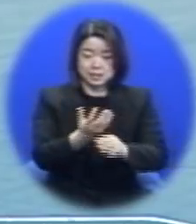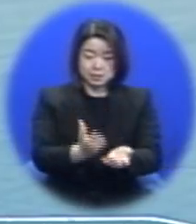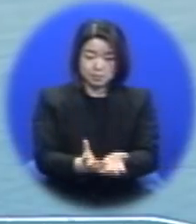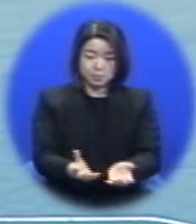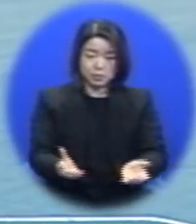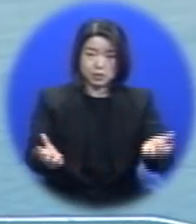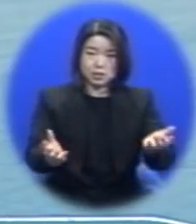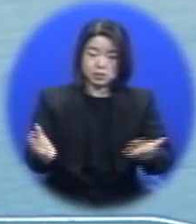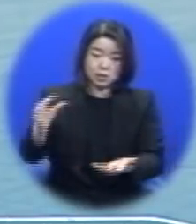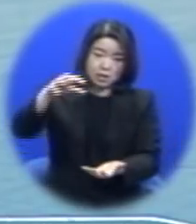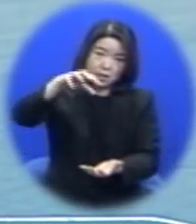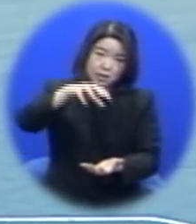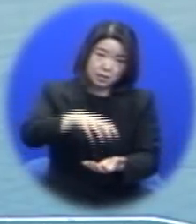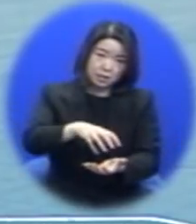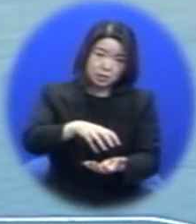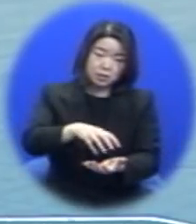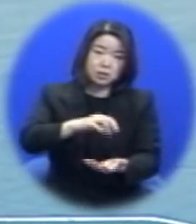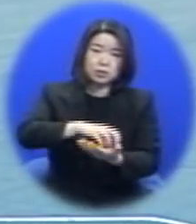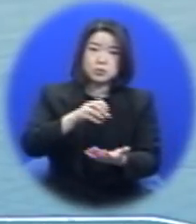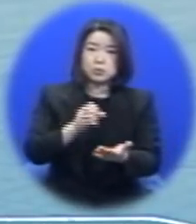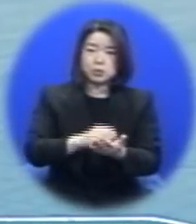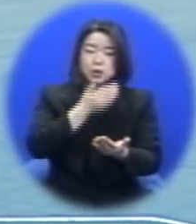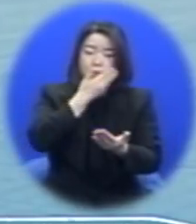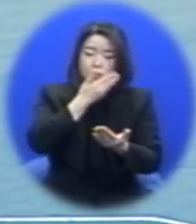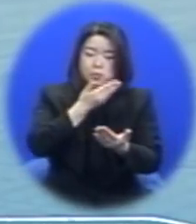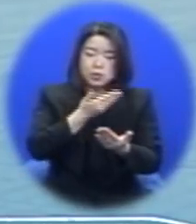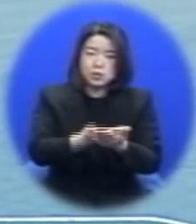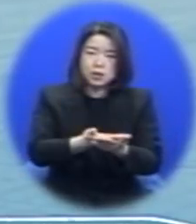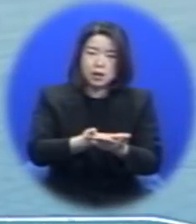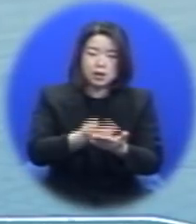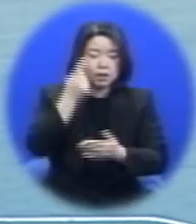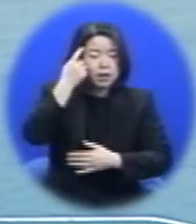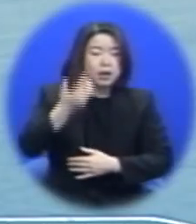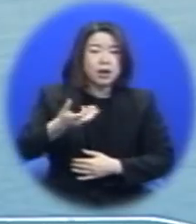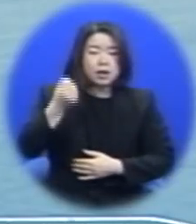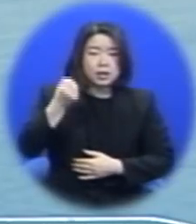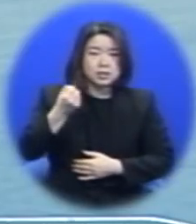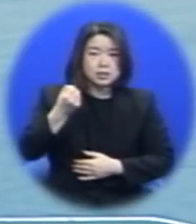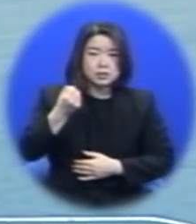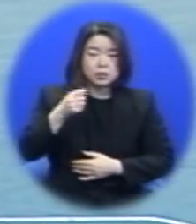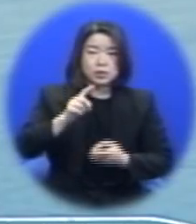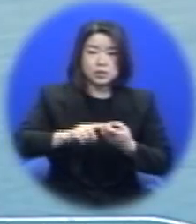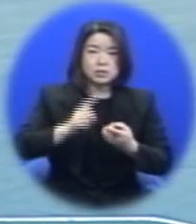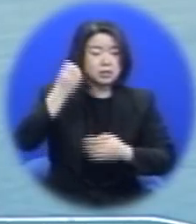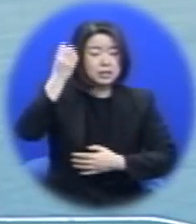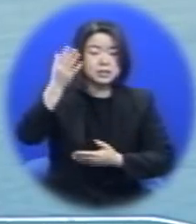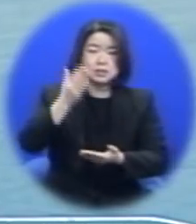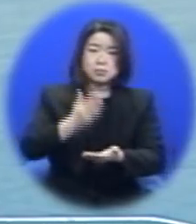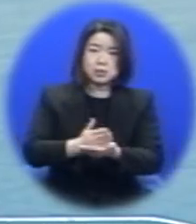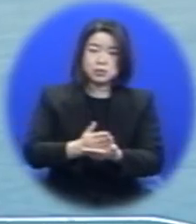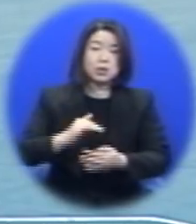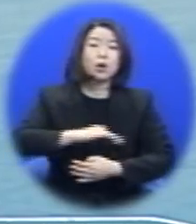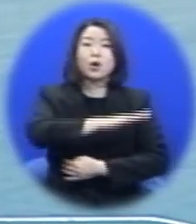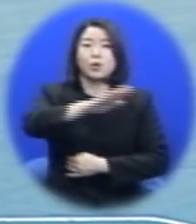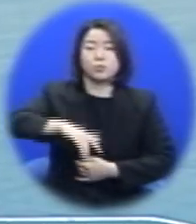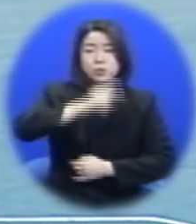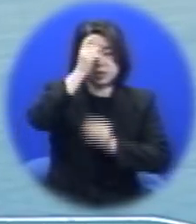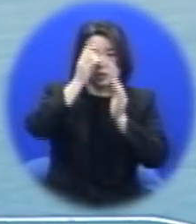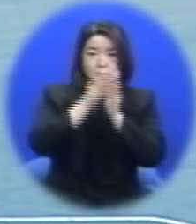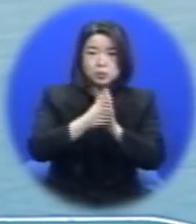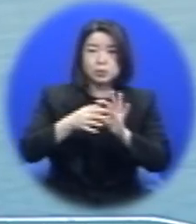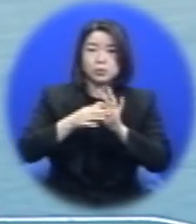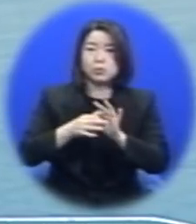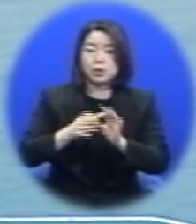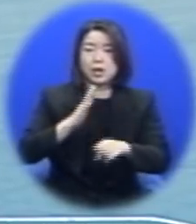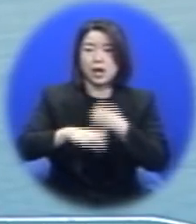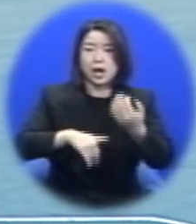정도로 존귀하게 여김을 받는다는 사실을 잊으시면 안 됩니다. 우리들의 기도를 통하여